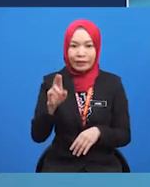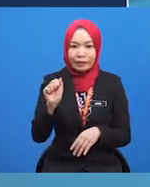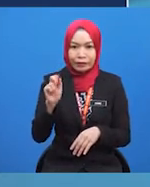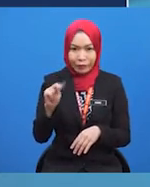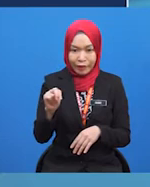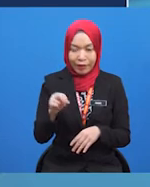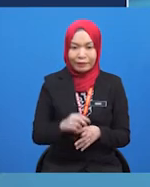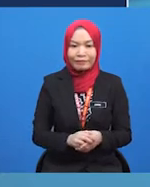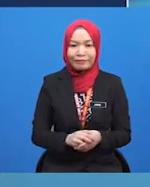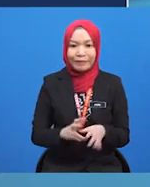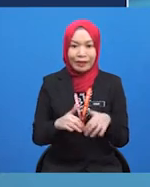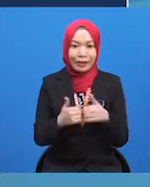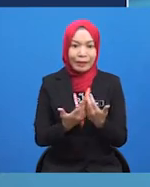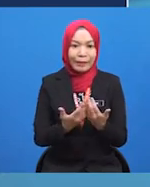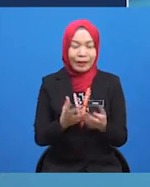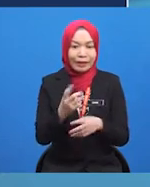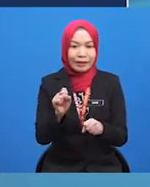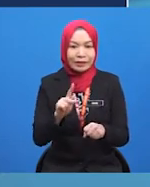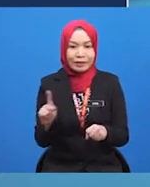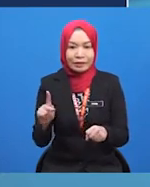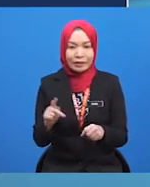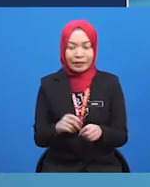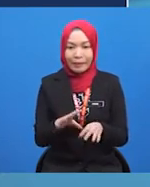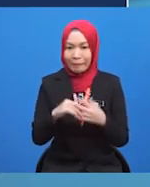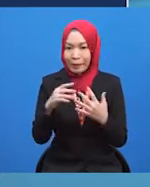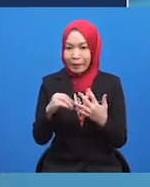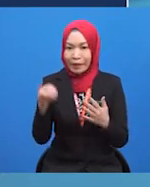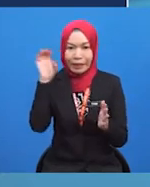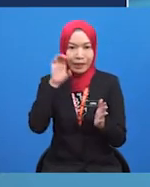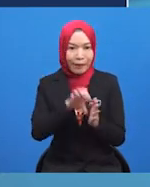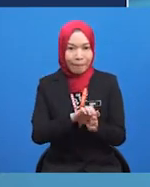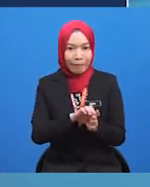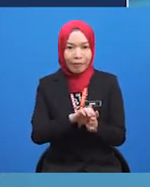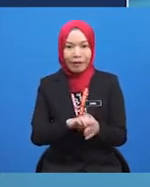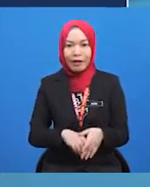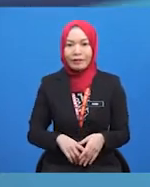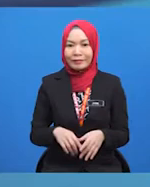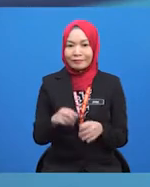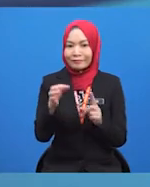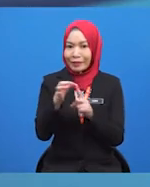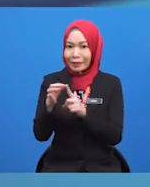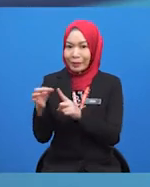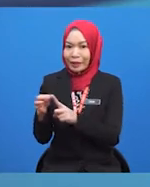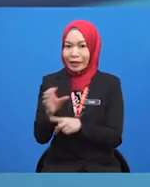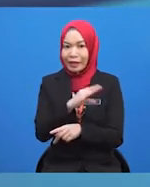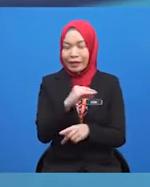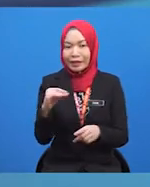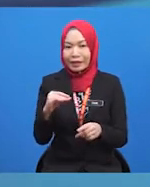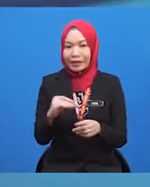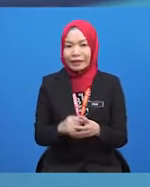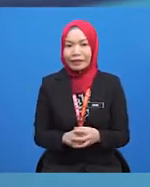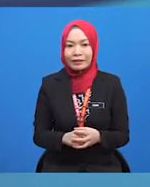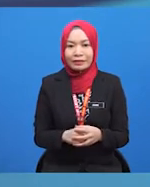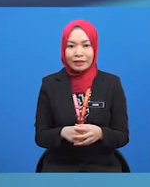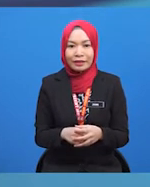bentuk, tipografi dan pemilihan gambar. Contoh pertama ialah poster